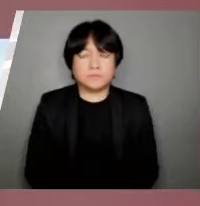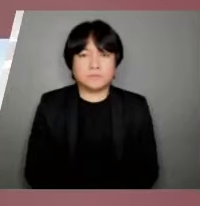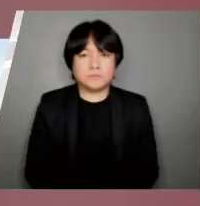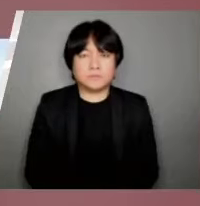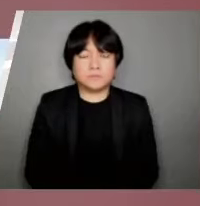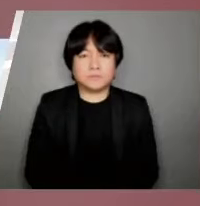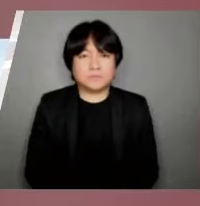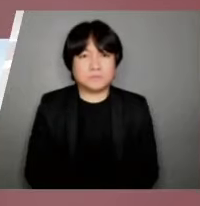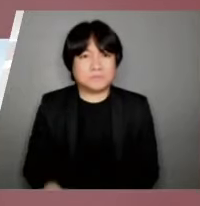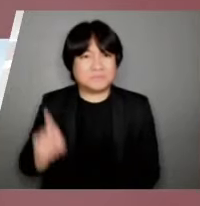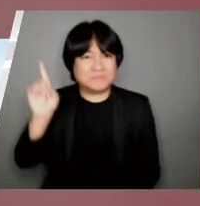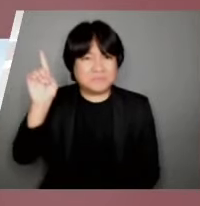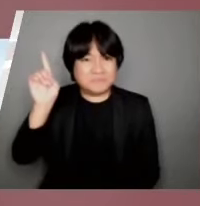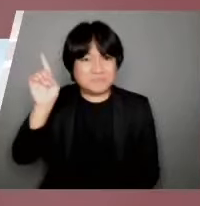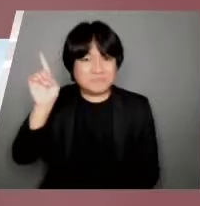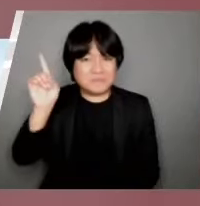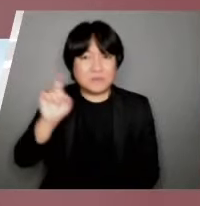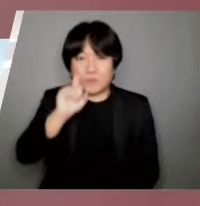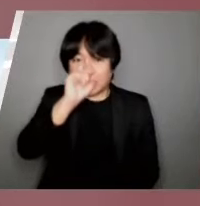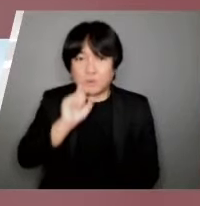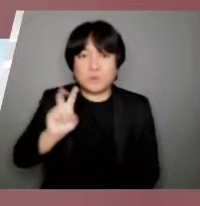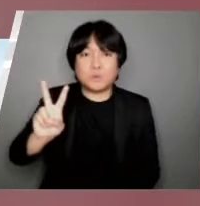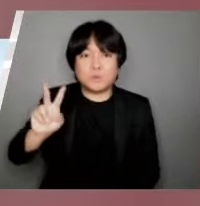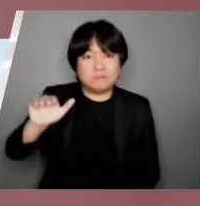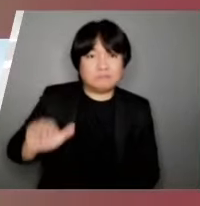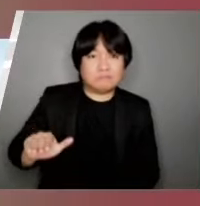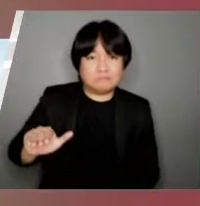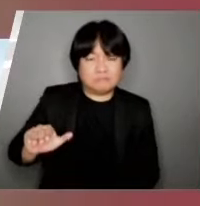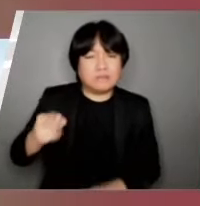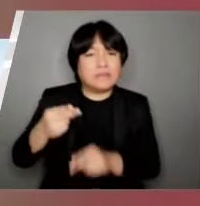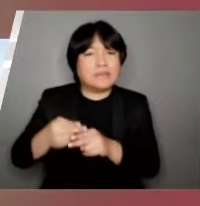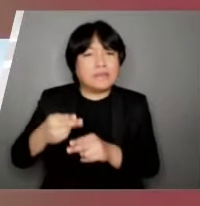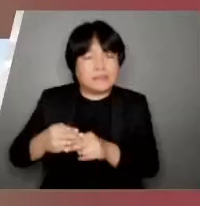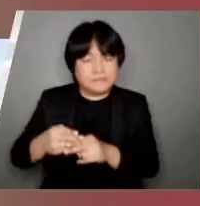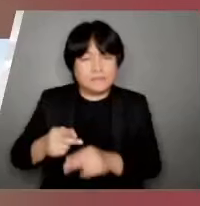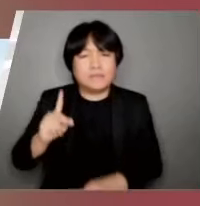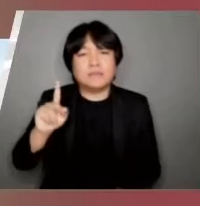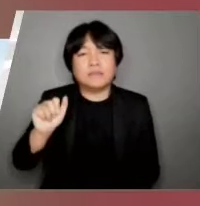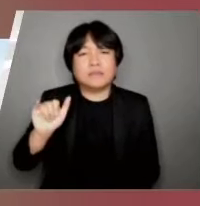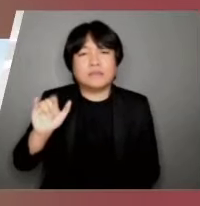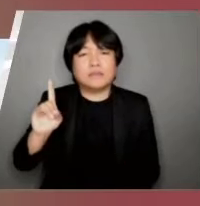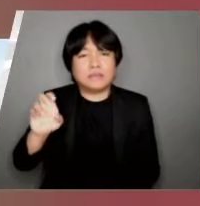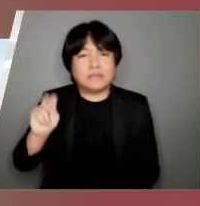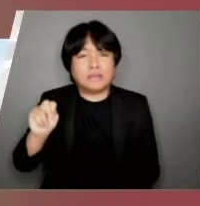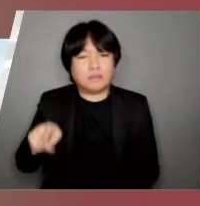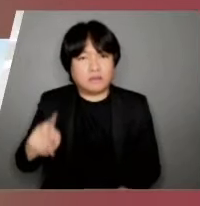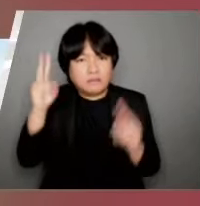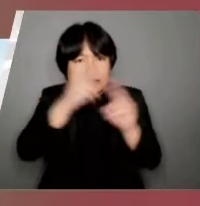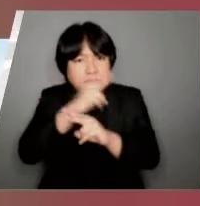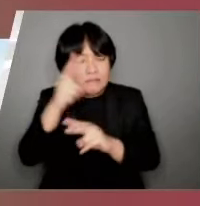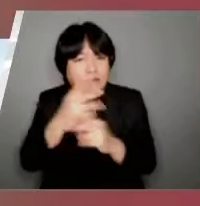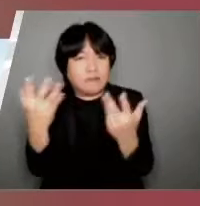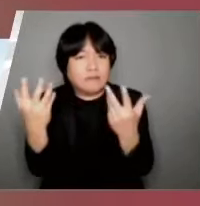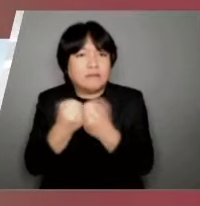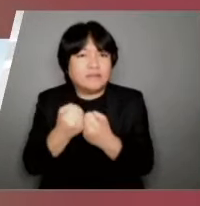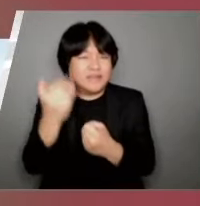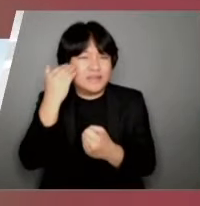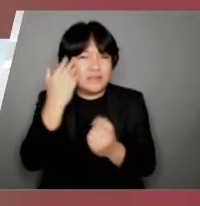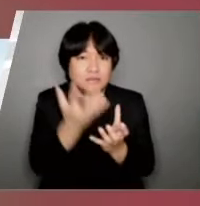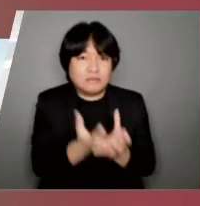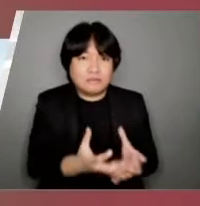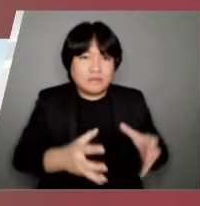Halunos-lunos ang sinapit ng dalawang taong gulang na si Baby Kaiden matapos aksidenteng mahulog sa kalderong may mainit na sabaw ng bat